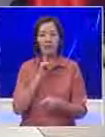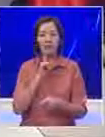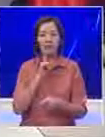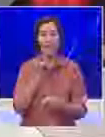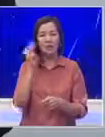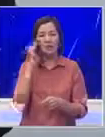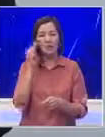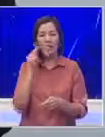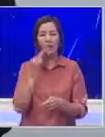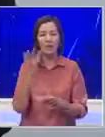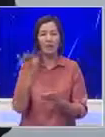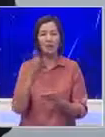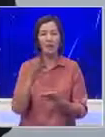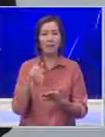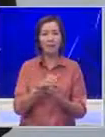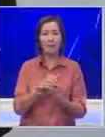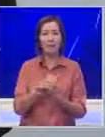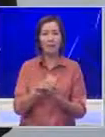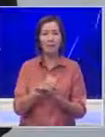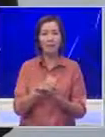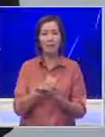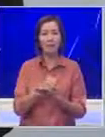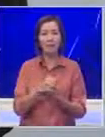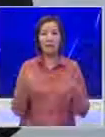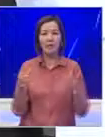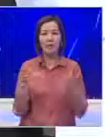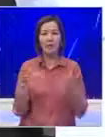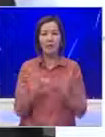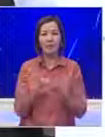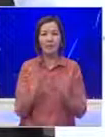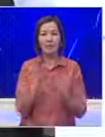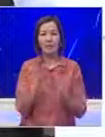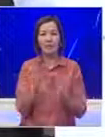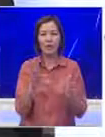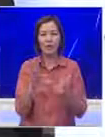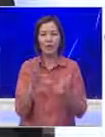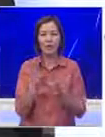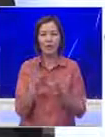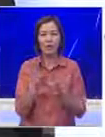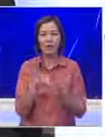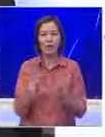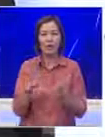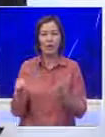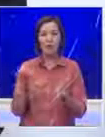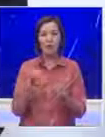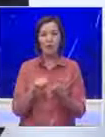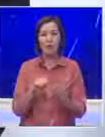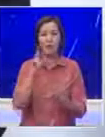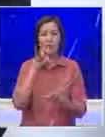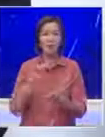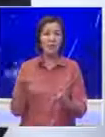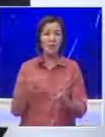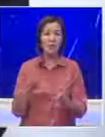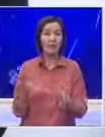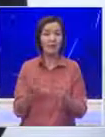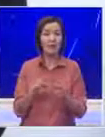Халық Республикасының бас консулдығы, Power China корпорациясы, Самұрық энергия акционерлік қоғамы өкілдері қатысты. Ал Қазақстан